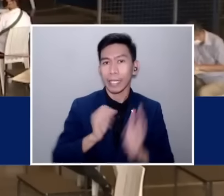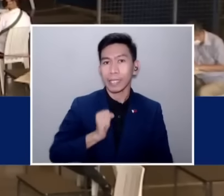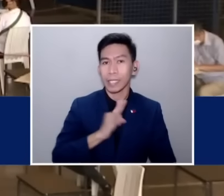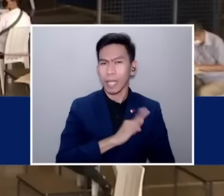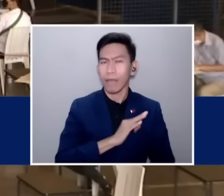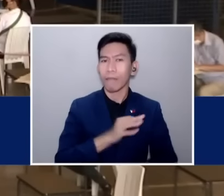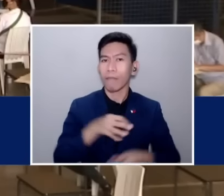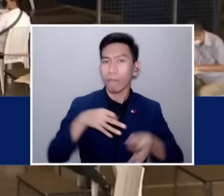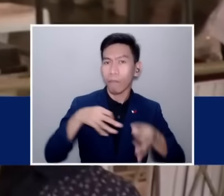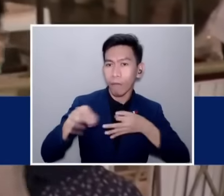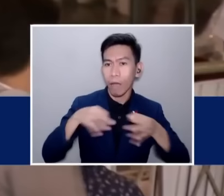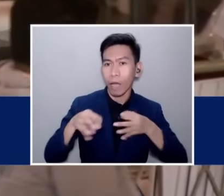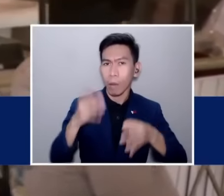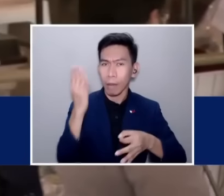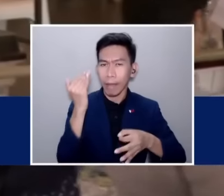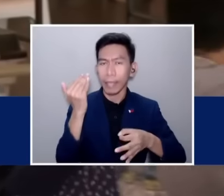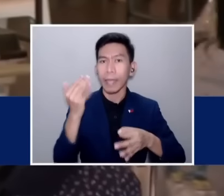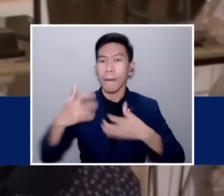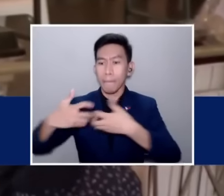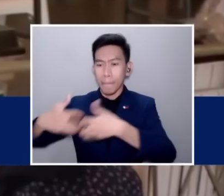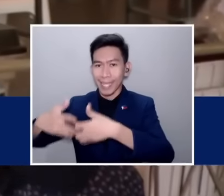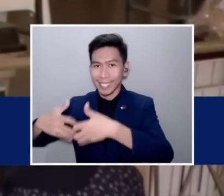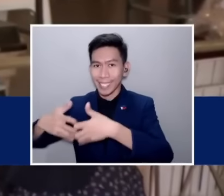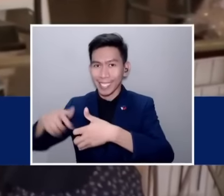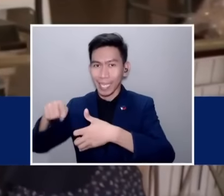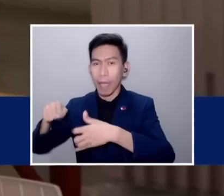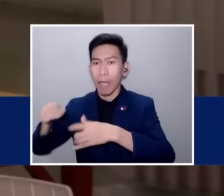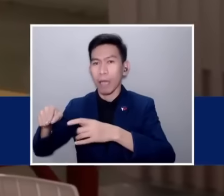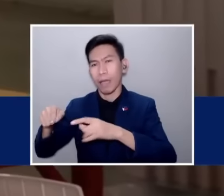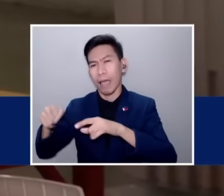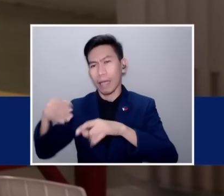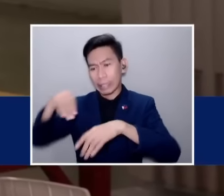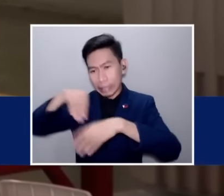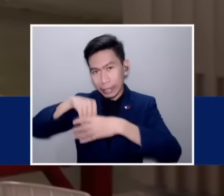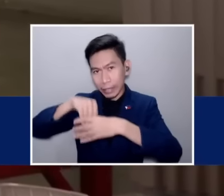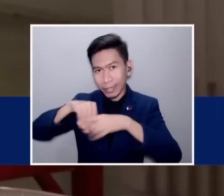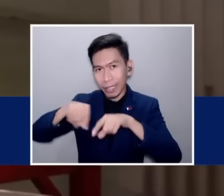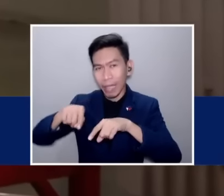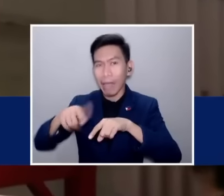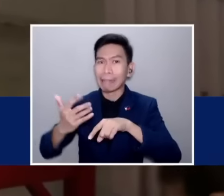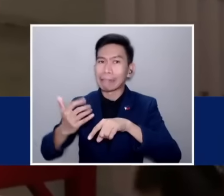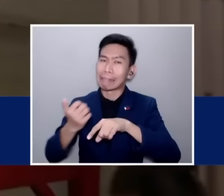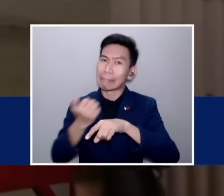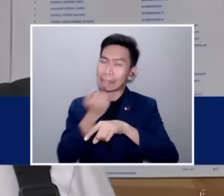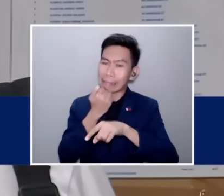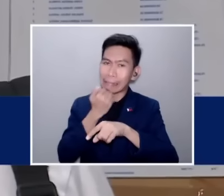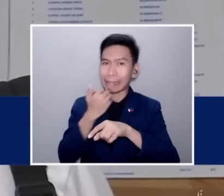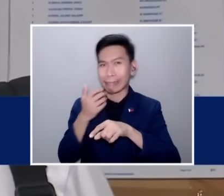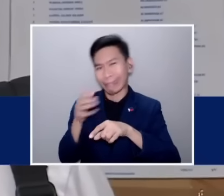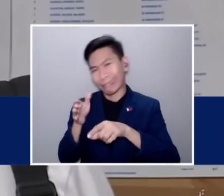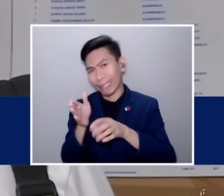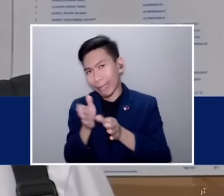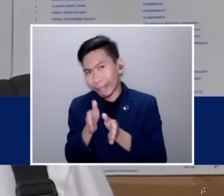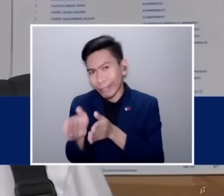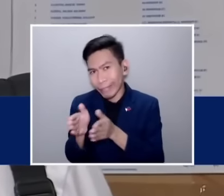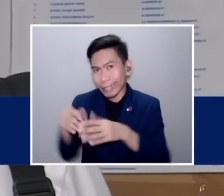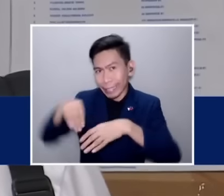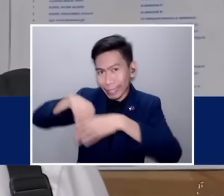hindi naka-align ang machine sa container kung saan dapat nahuhulog ang balota. Agad din naman itong naresolba. Kaninang umaga